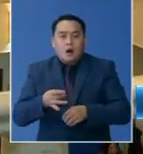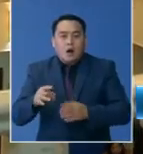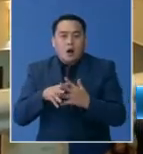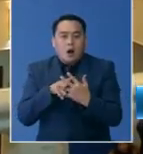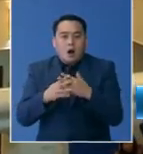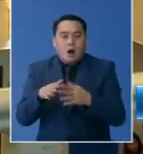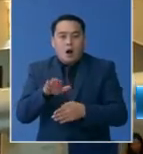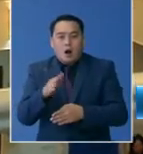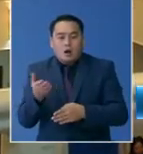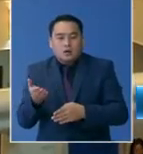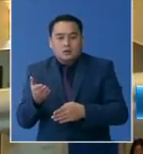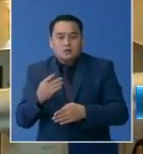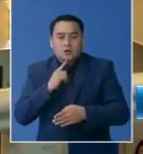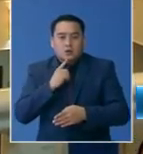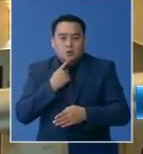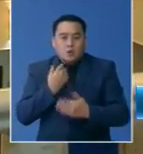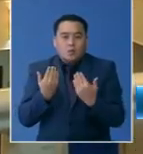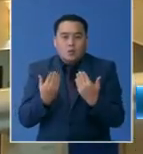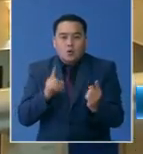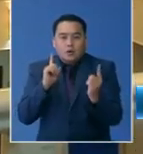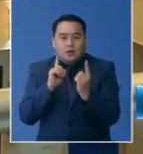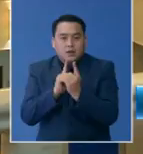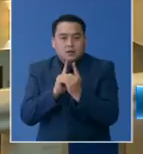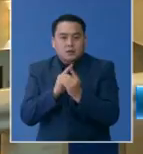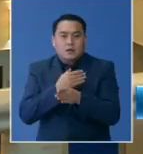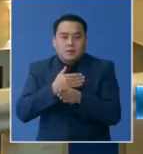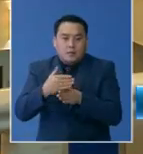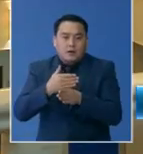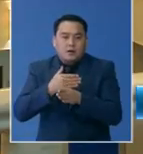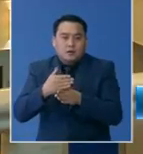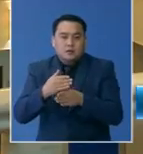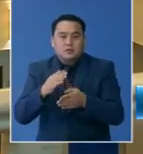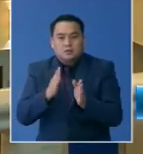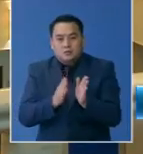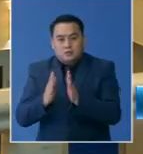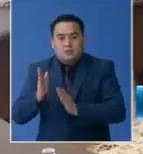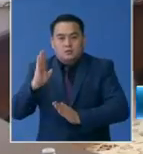арасында бұл процесс қиындыға түседі. Бүгінгі кездесуден кейін біртінде бретке келеді деп ойлаймын.